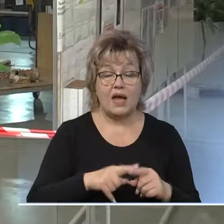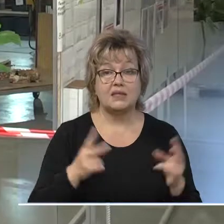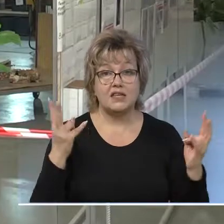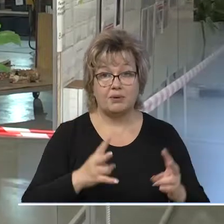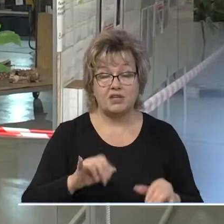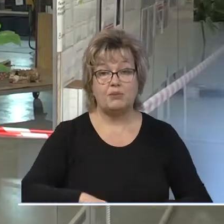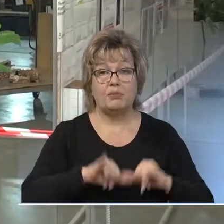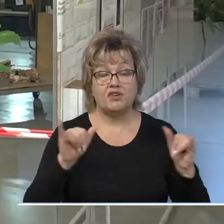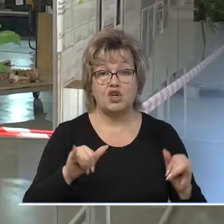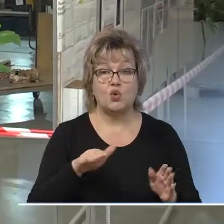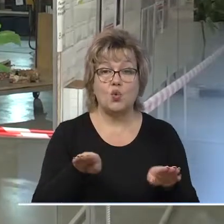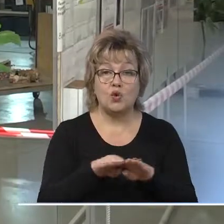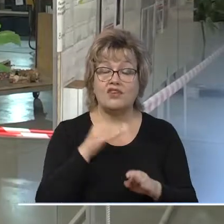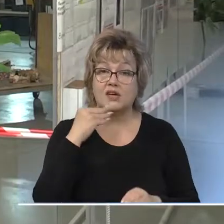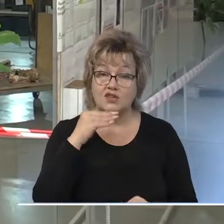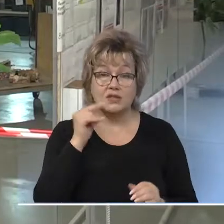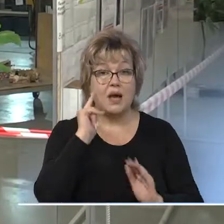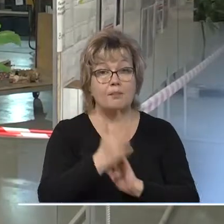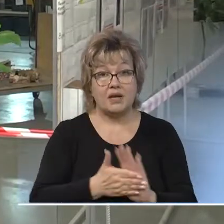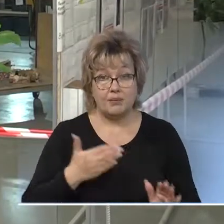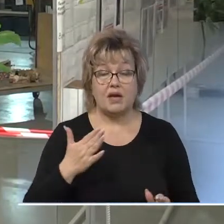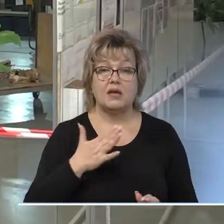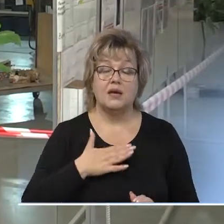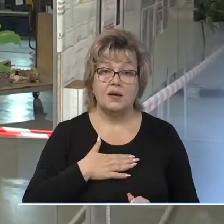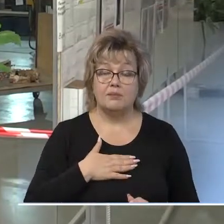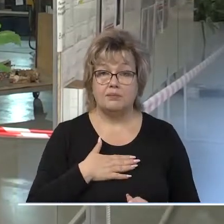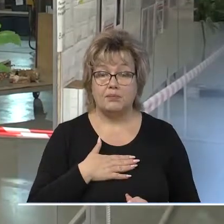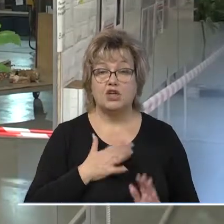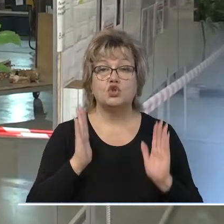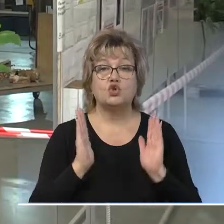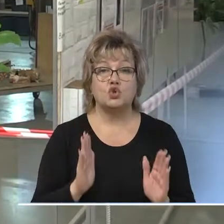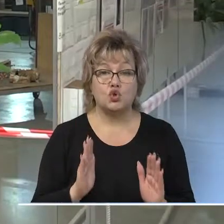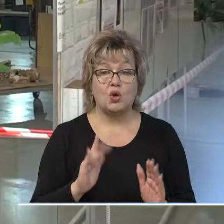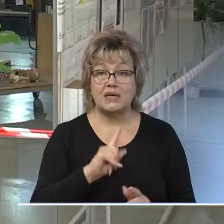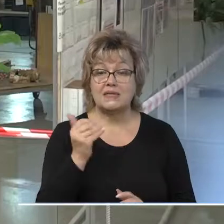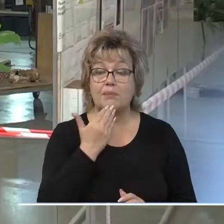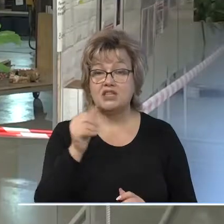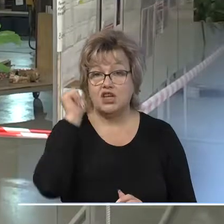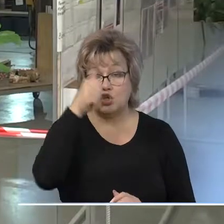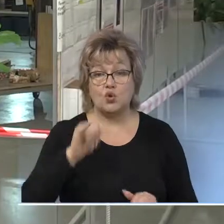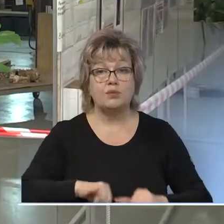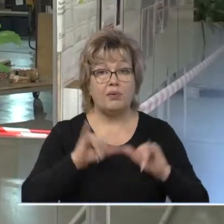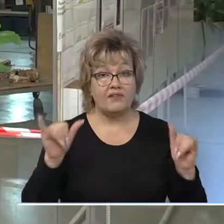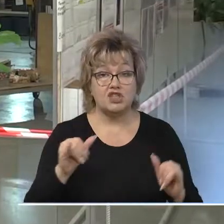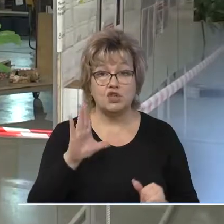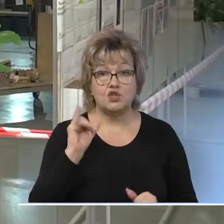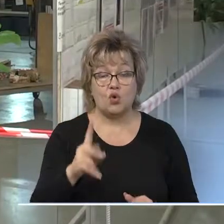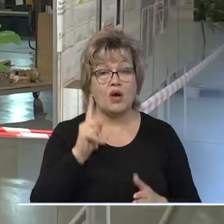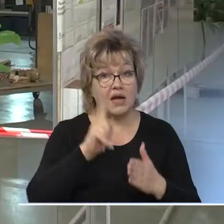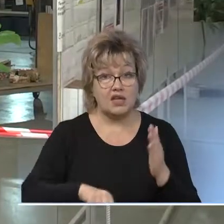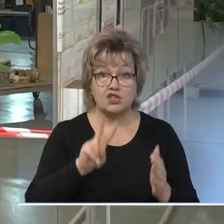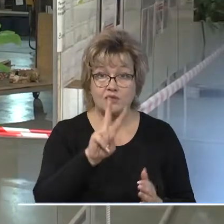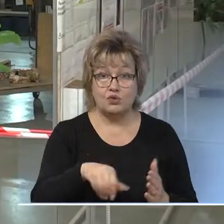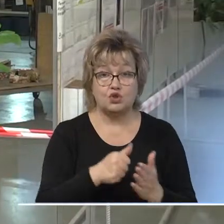необходимо повышать уровень качества. Для понимания, мы только за последний год повысили срок